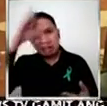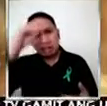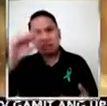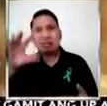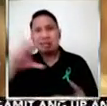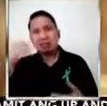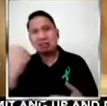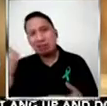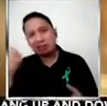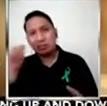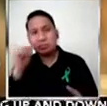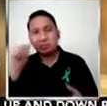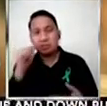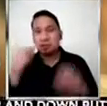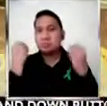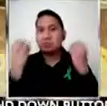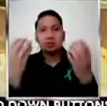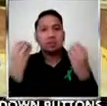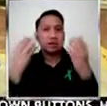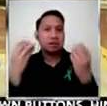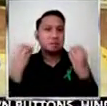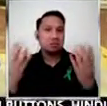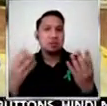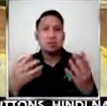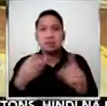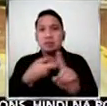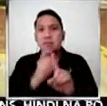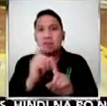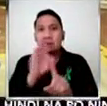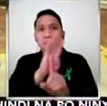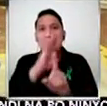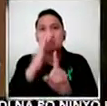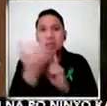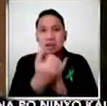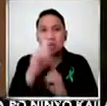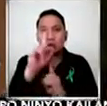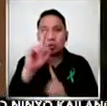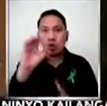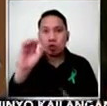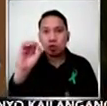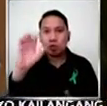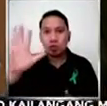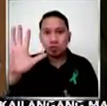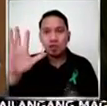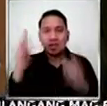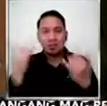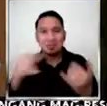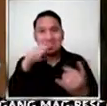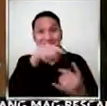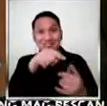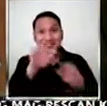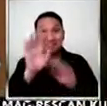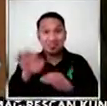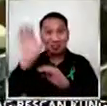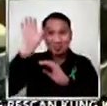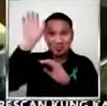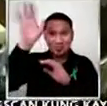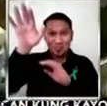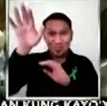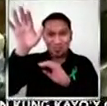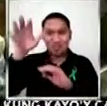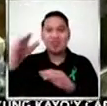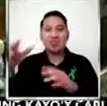Pinakamaraming violators ay mula sa barangay 105. Kaya dito na rin sa covered court ng kanilang barangay, tinipon ang lahat ng mga